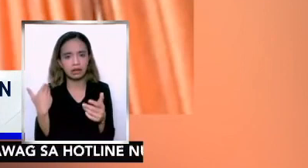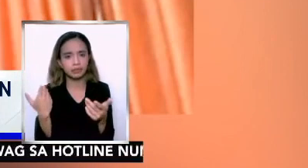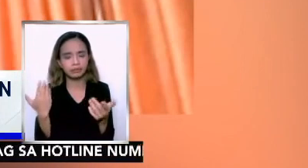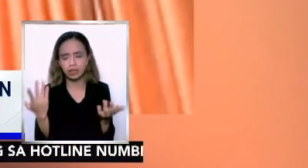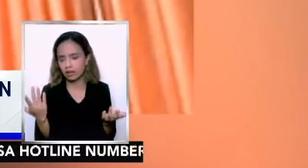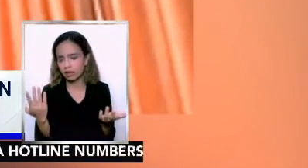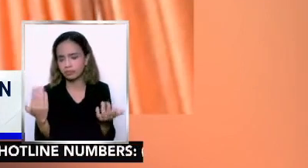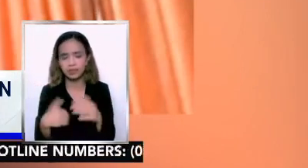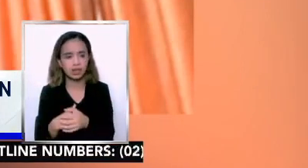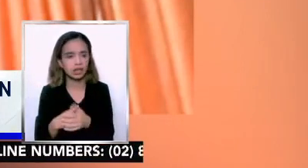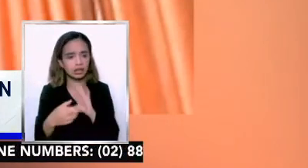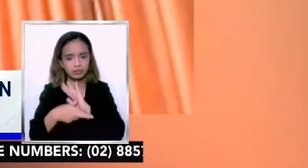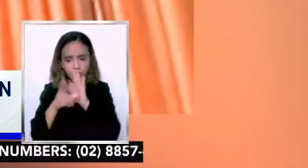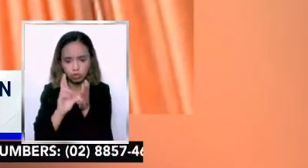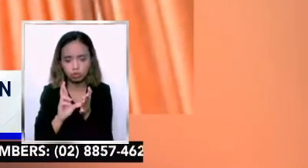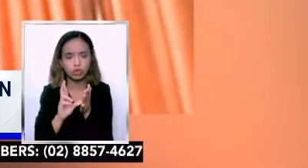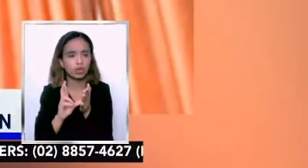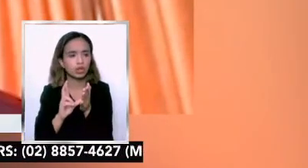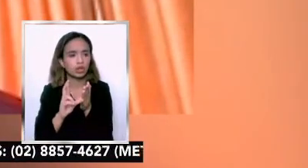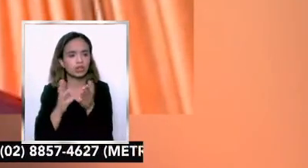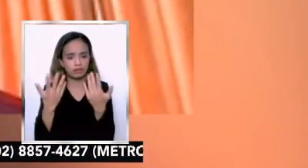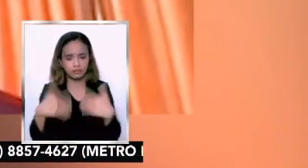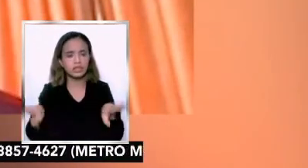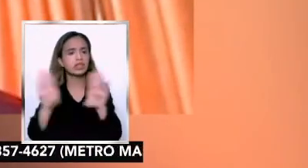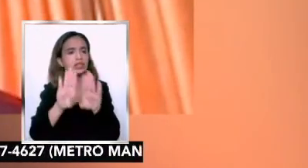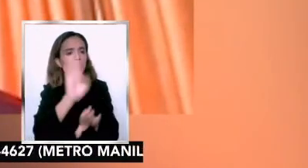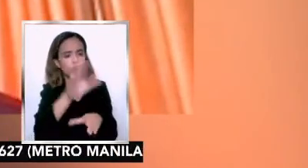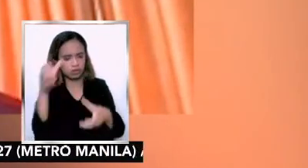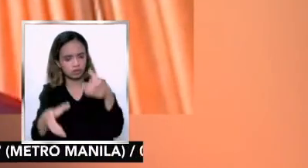dismissal ng case mo, ng drug case mo.